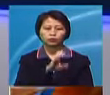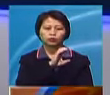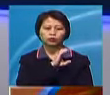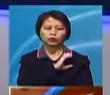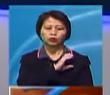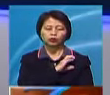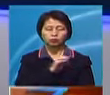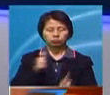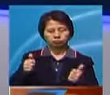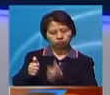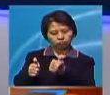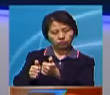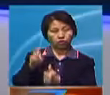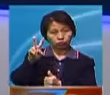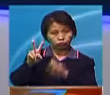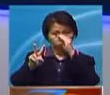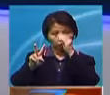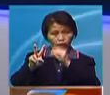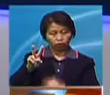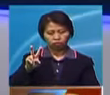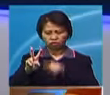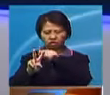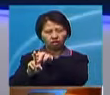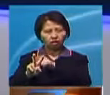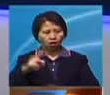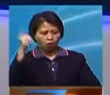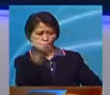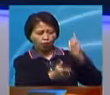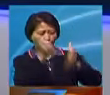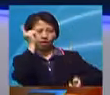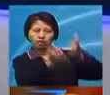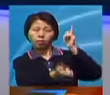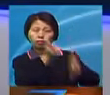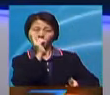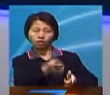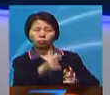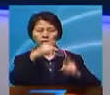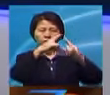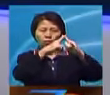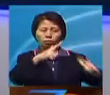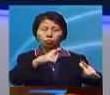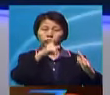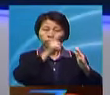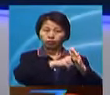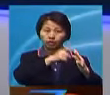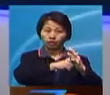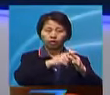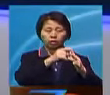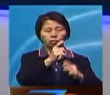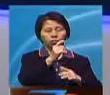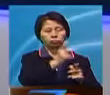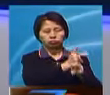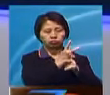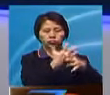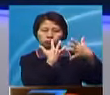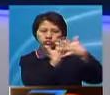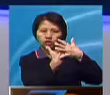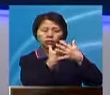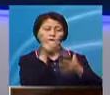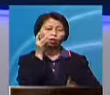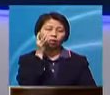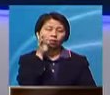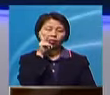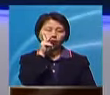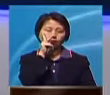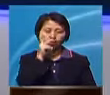Polis sedang memburu dua lelaki yang melepaskan tembakan rambang ke arah pondok pengawal dan menara kawalan penjara Alostar Kedah.